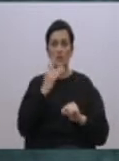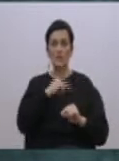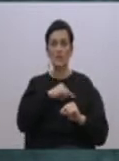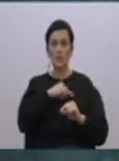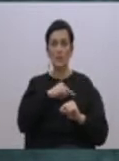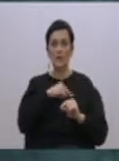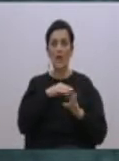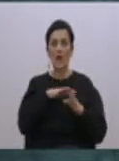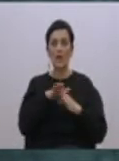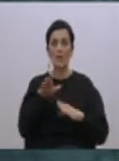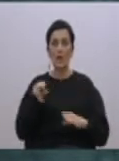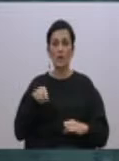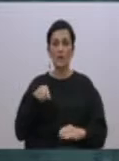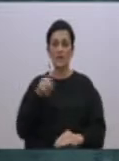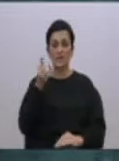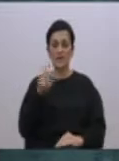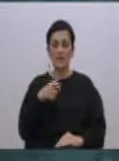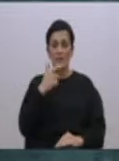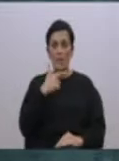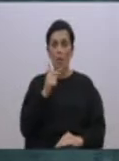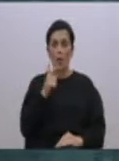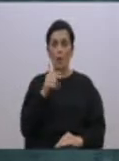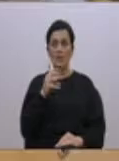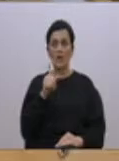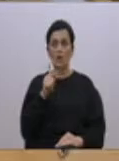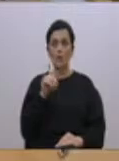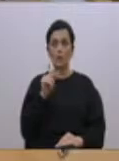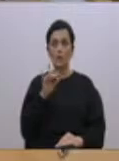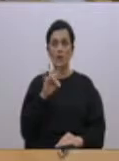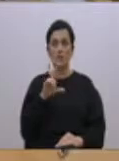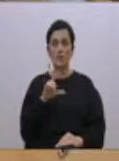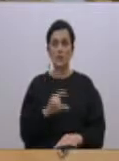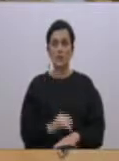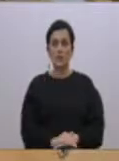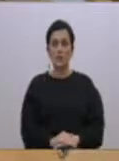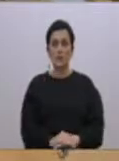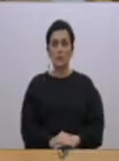sa masurebe, directorii, patroni Gogita Todra.